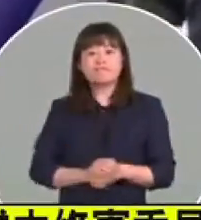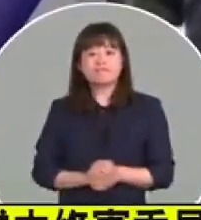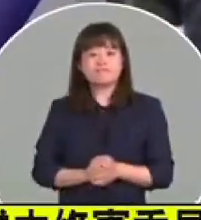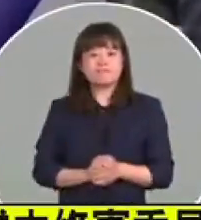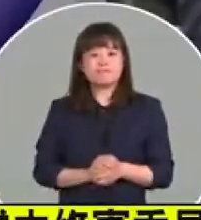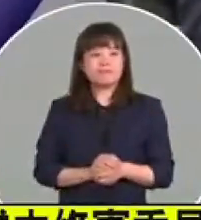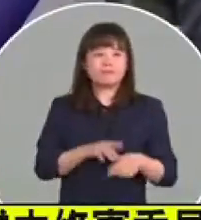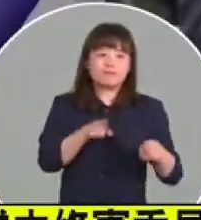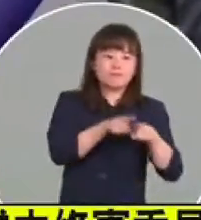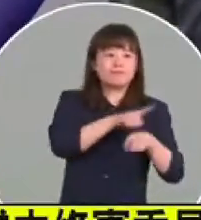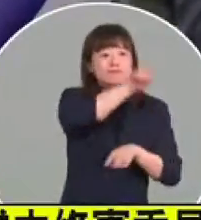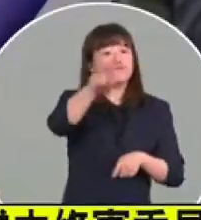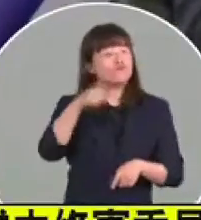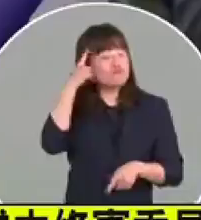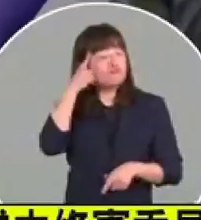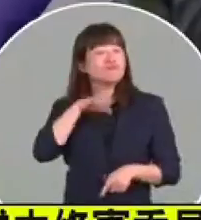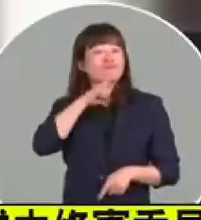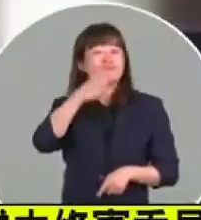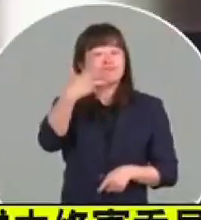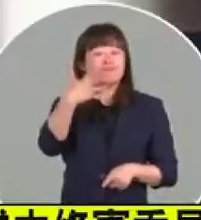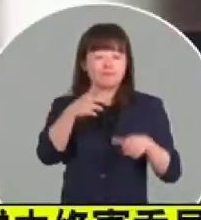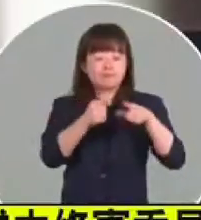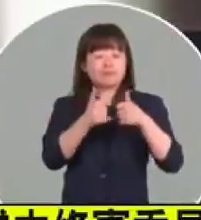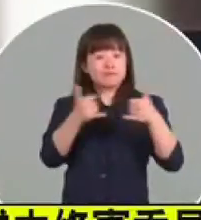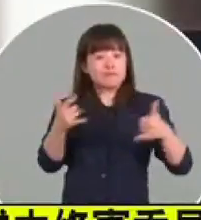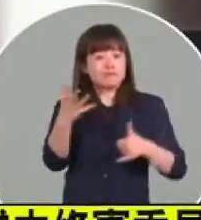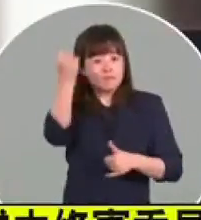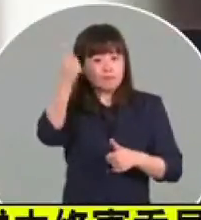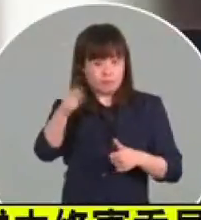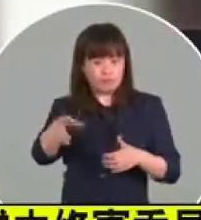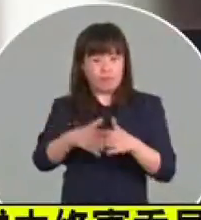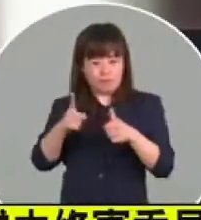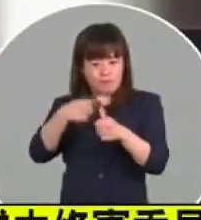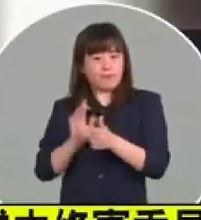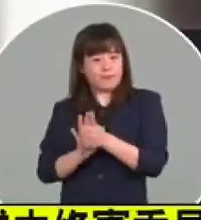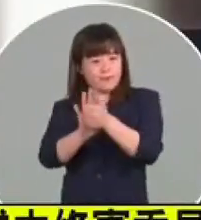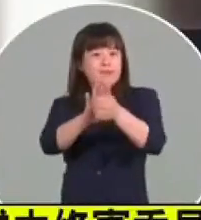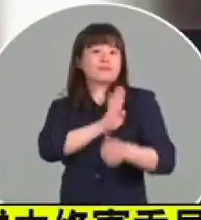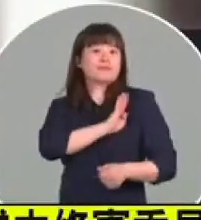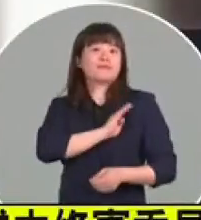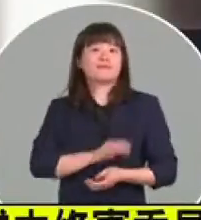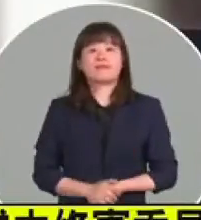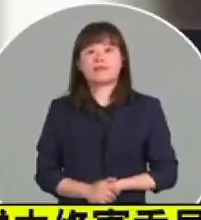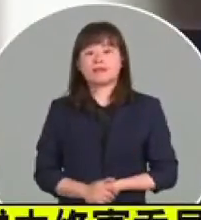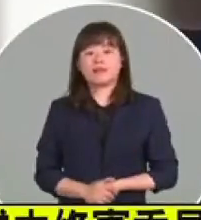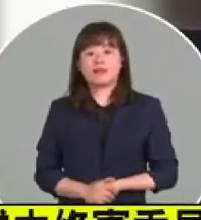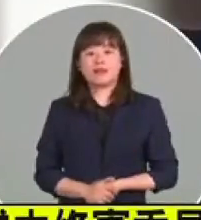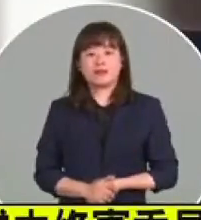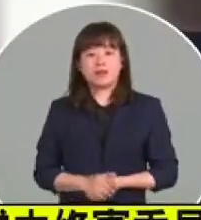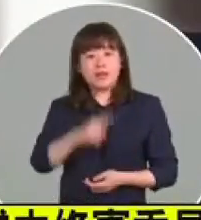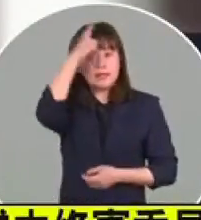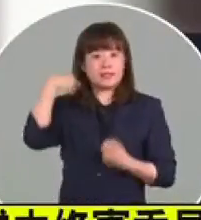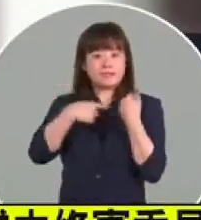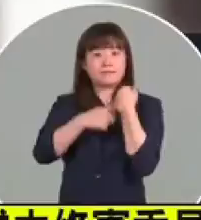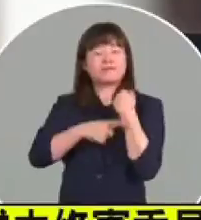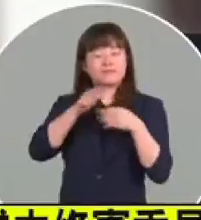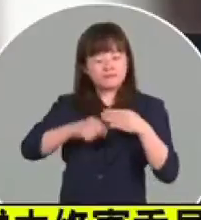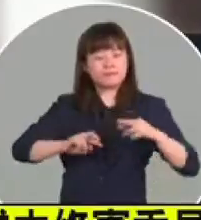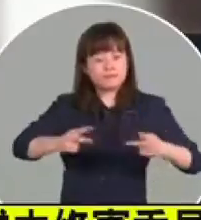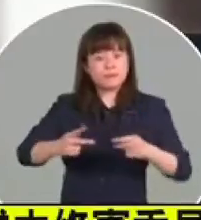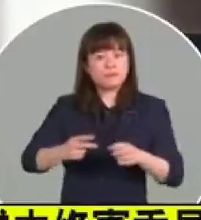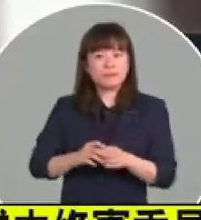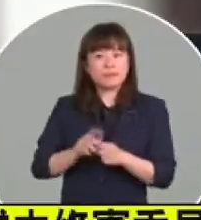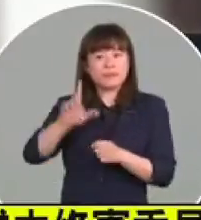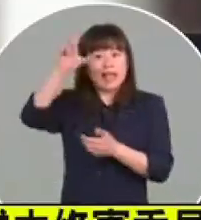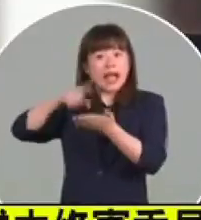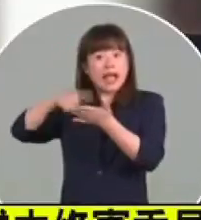野都有共识的18岁公民权更应该优先来推动。在司法改革方面，